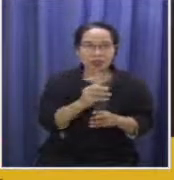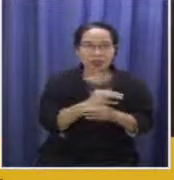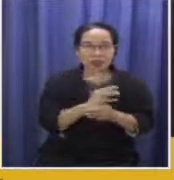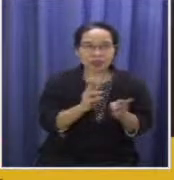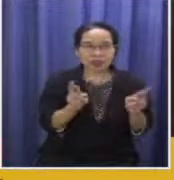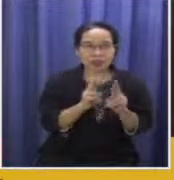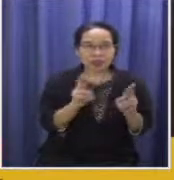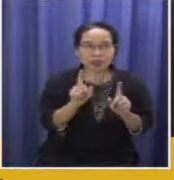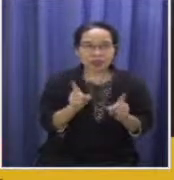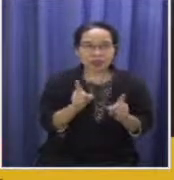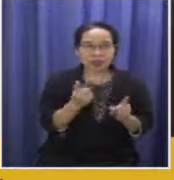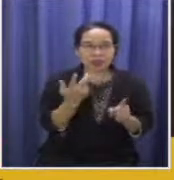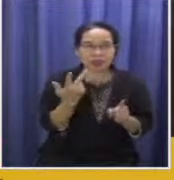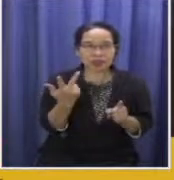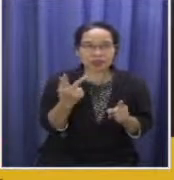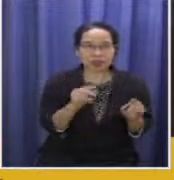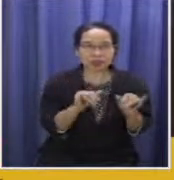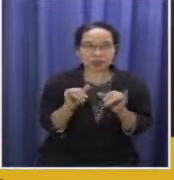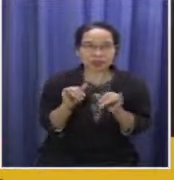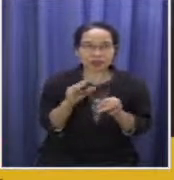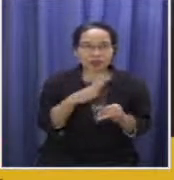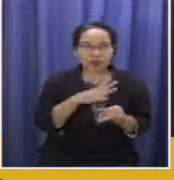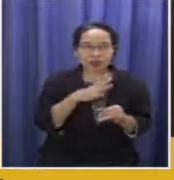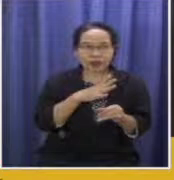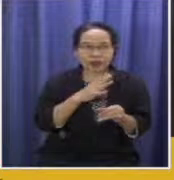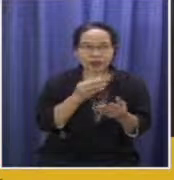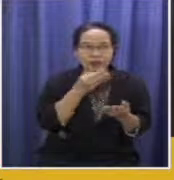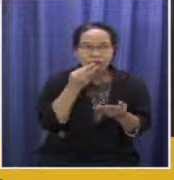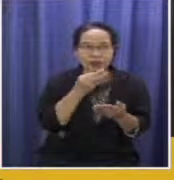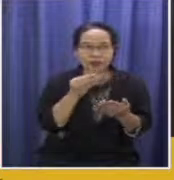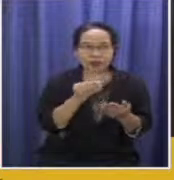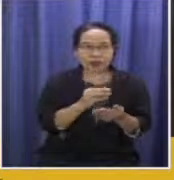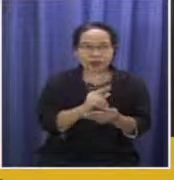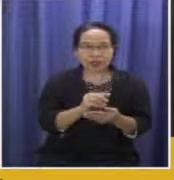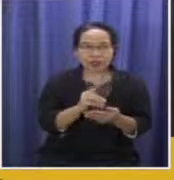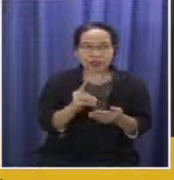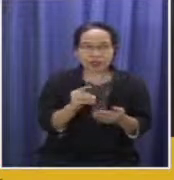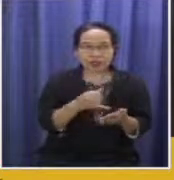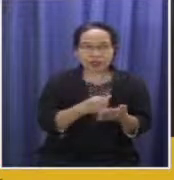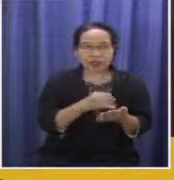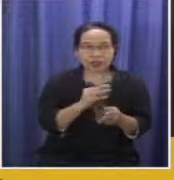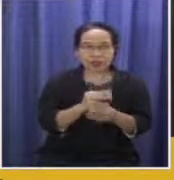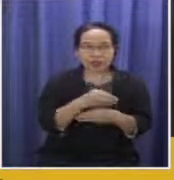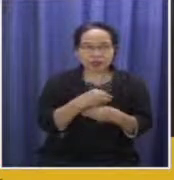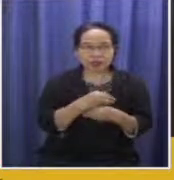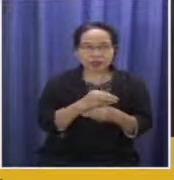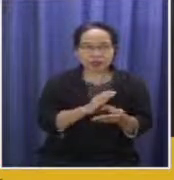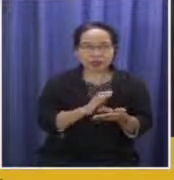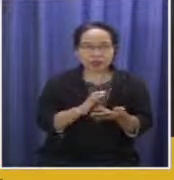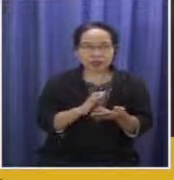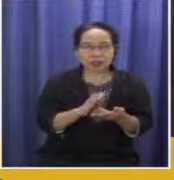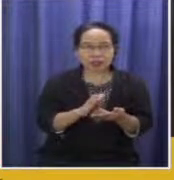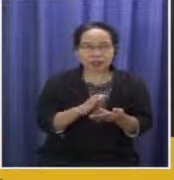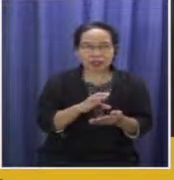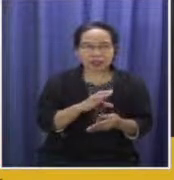भने, तुरन्तै 5 पाती मसिनो पिठो तयार गरी मुछेर रोटी बनाऊ। 7